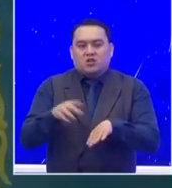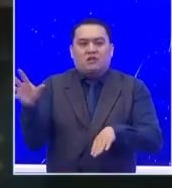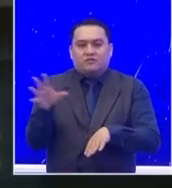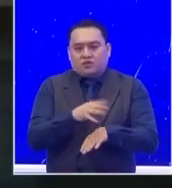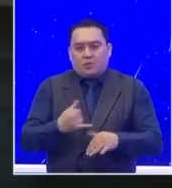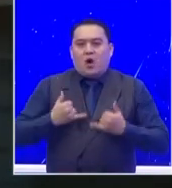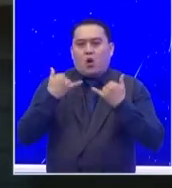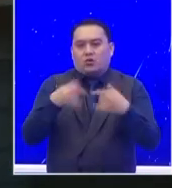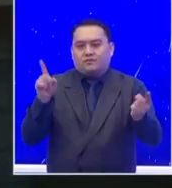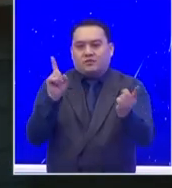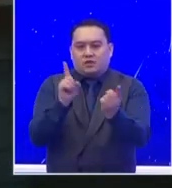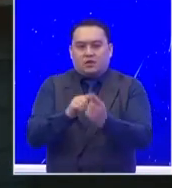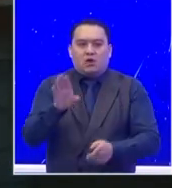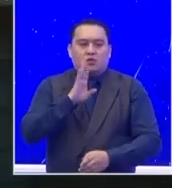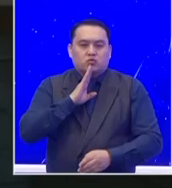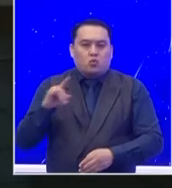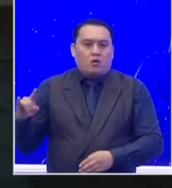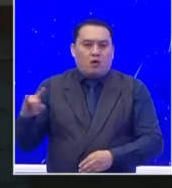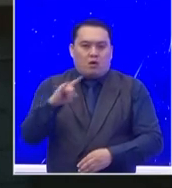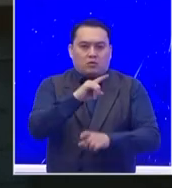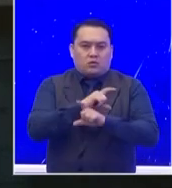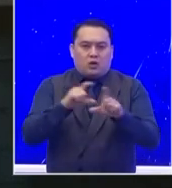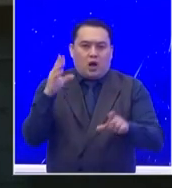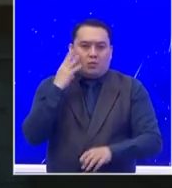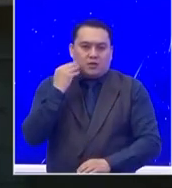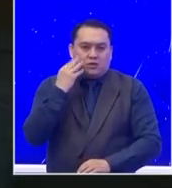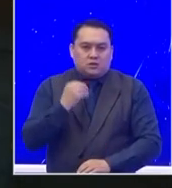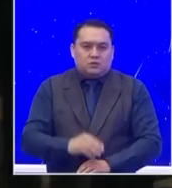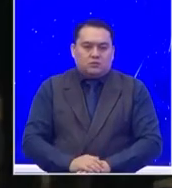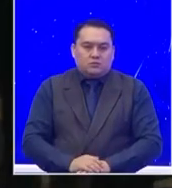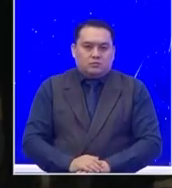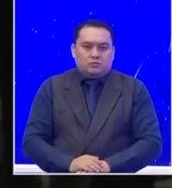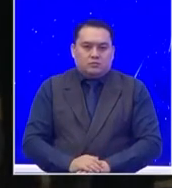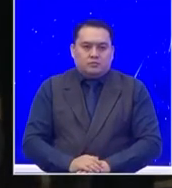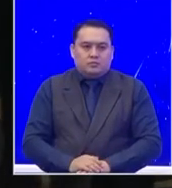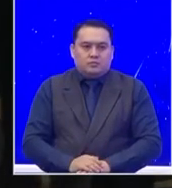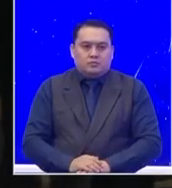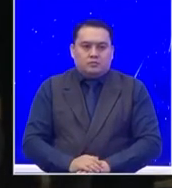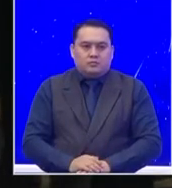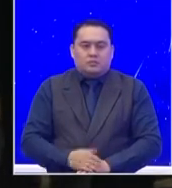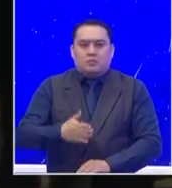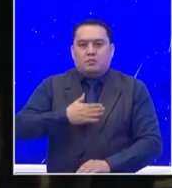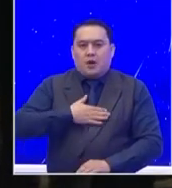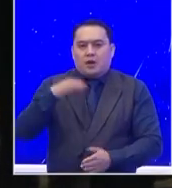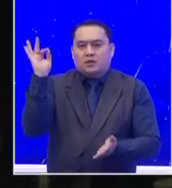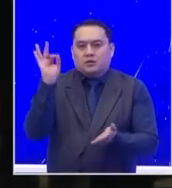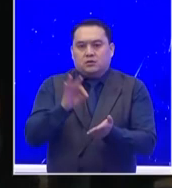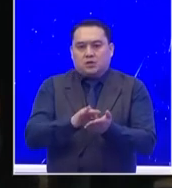всеми почестями встретили девушку в аэропорту Алматы. Моя цель — это Олимпиада, и